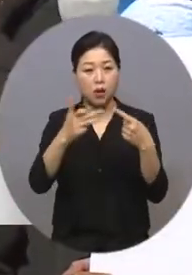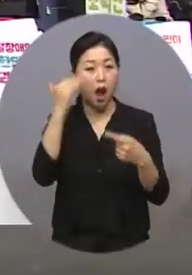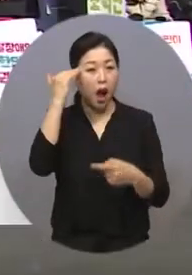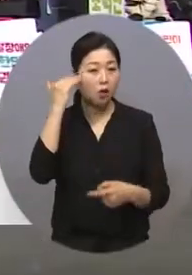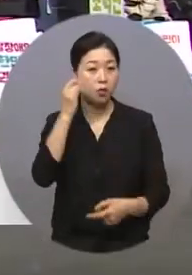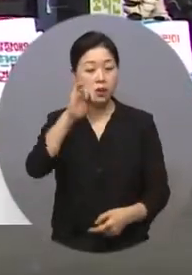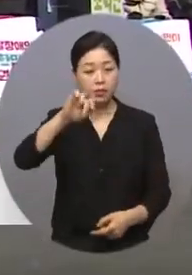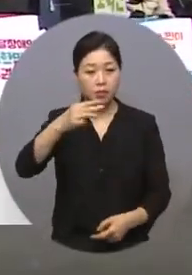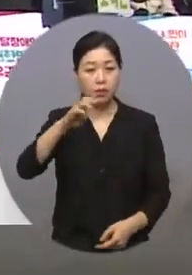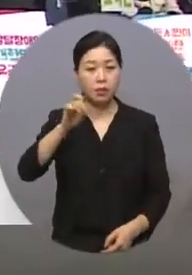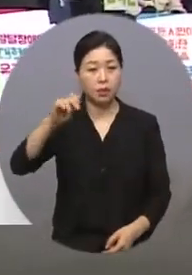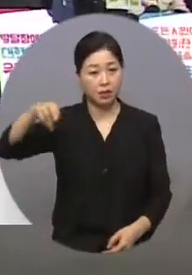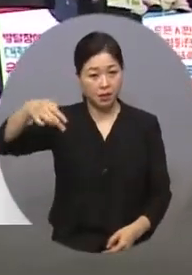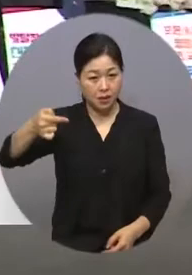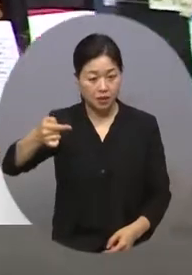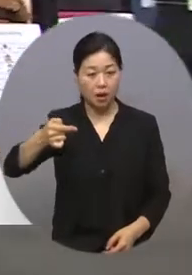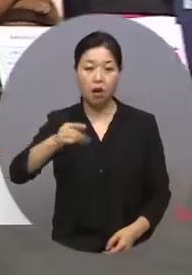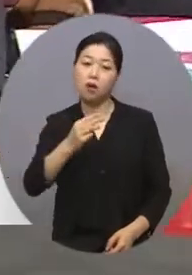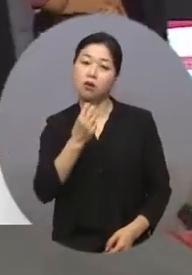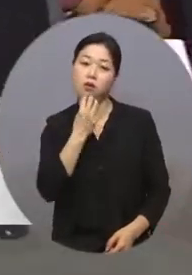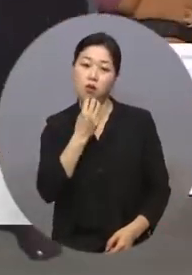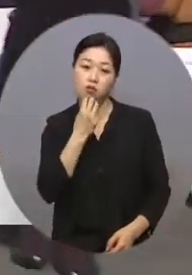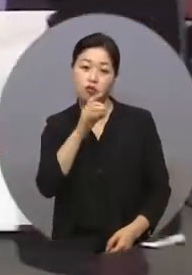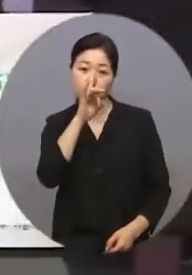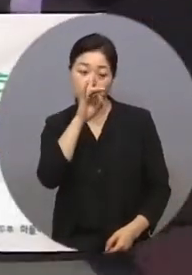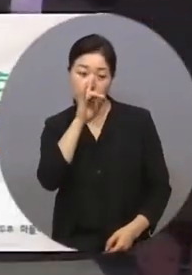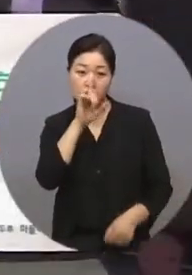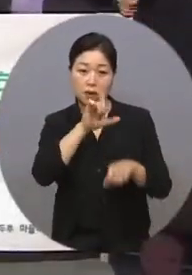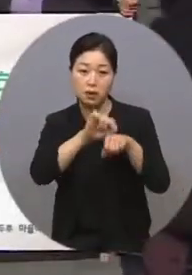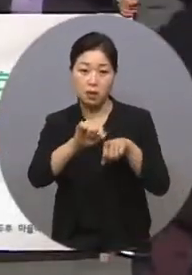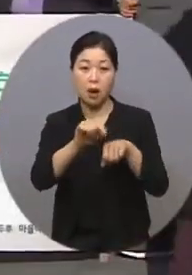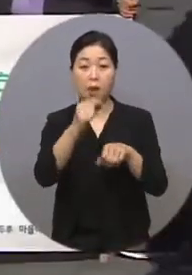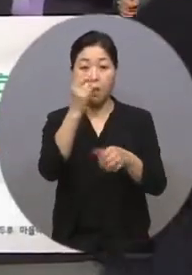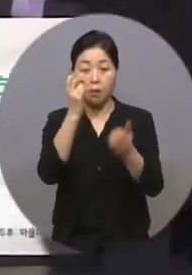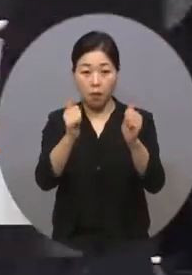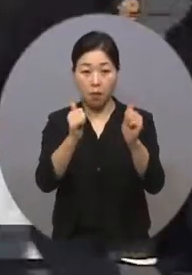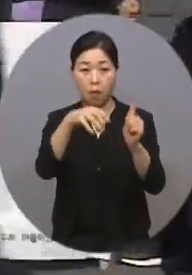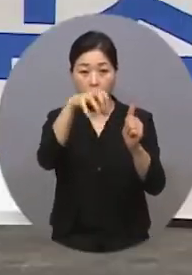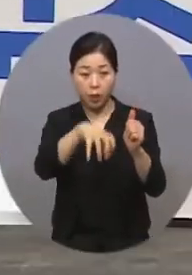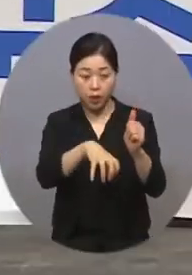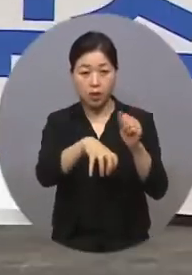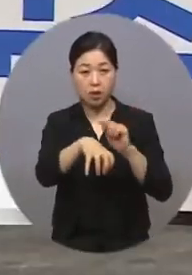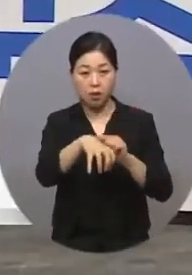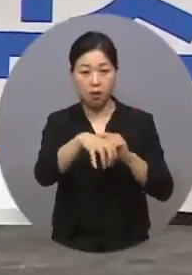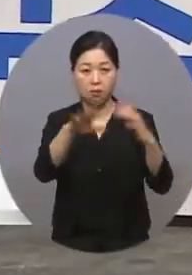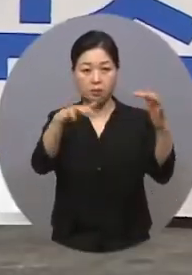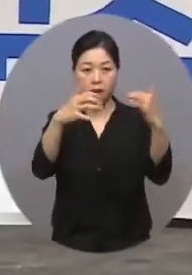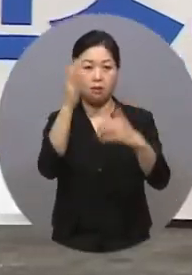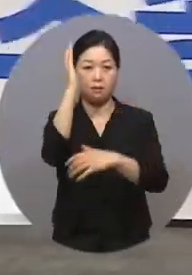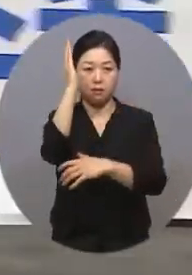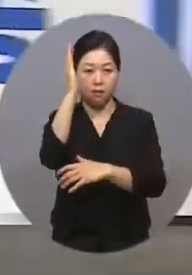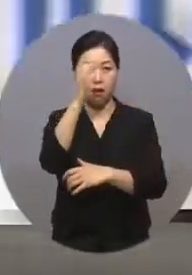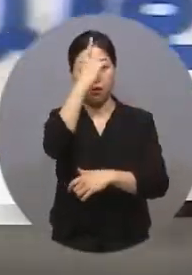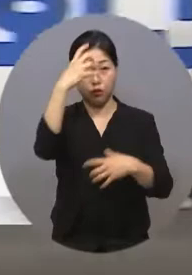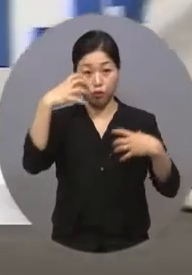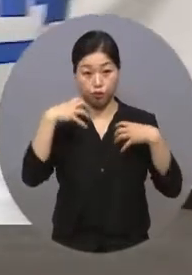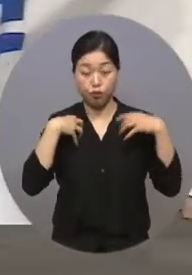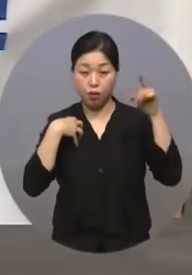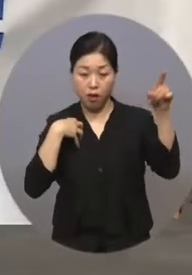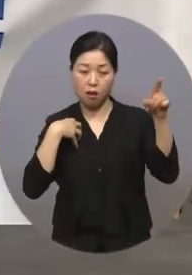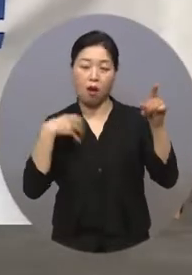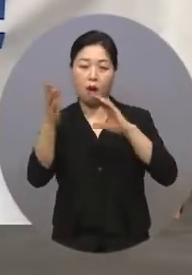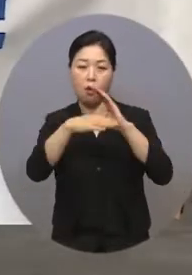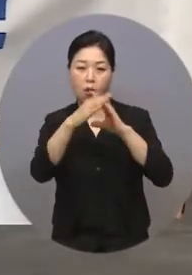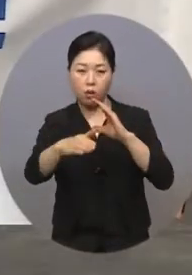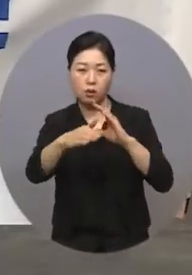단체들은 서울중앙지방법원 앞에서 기자회견을 열고 정부를 상대로 공직선거 정보 접근권 보장을 위한